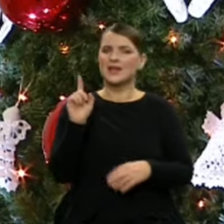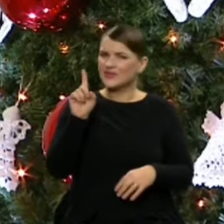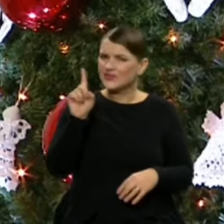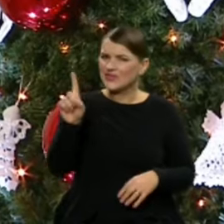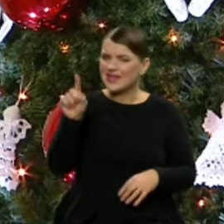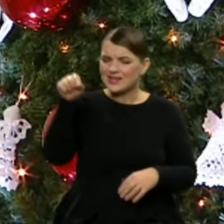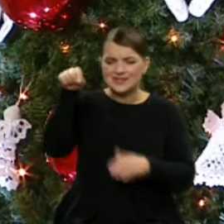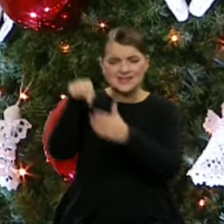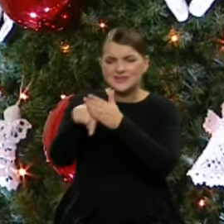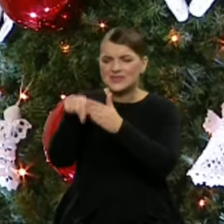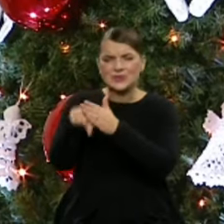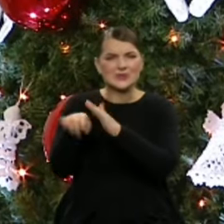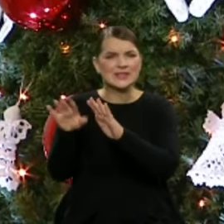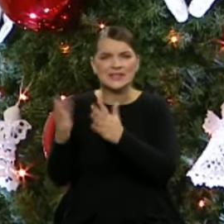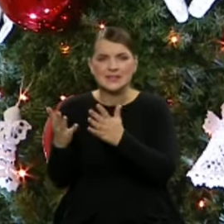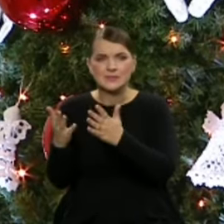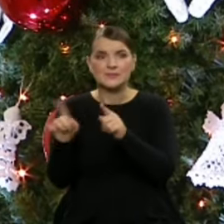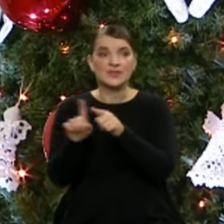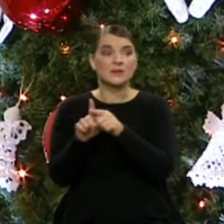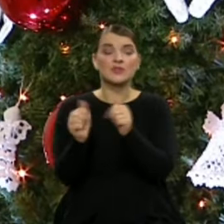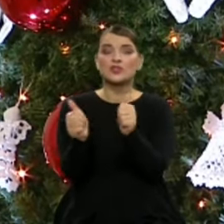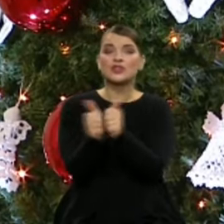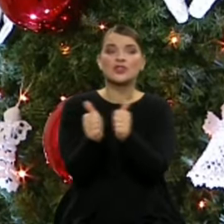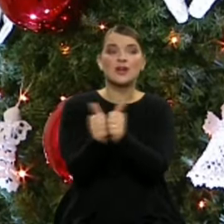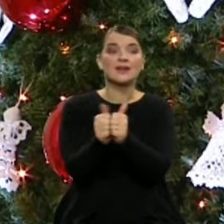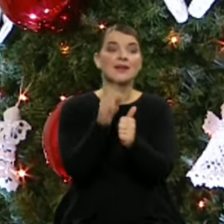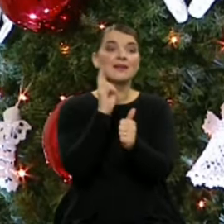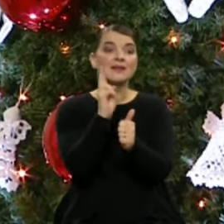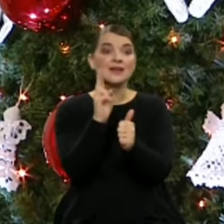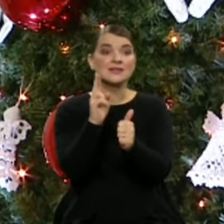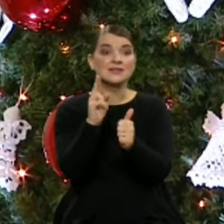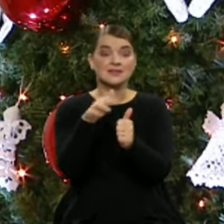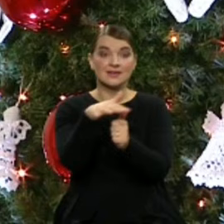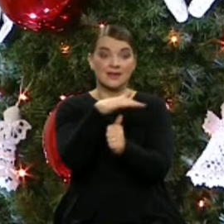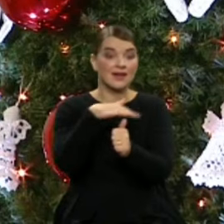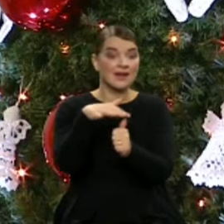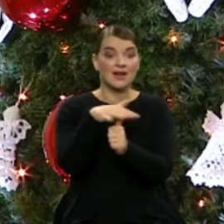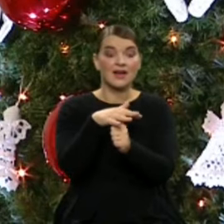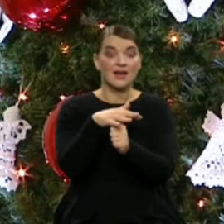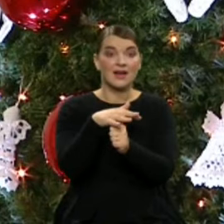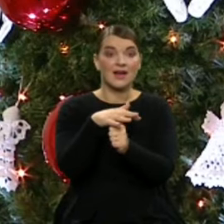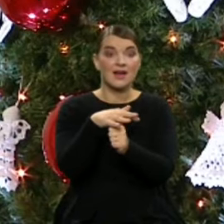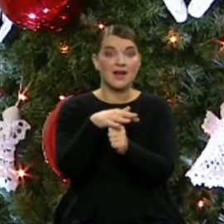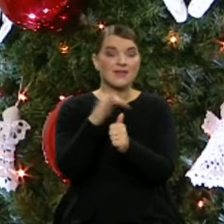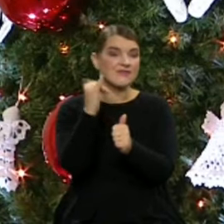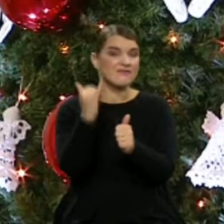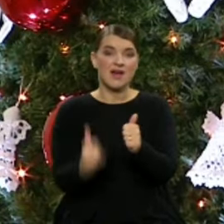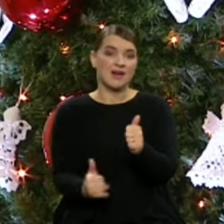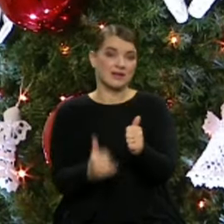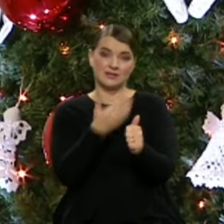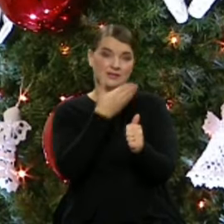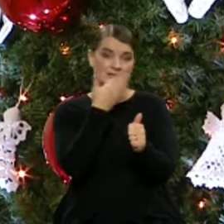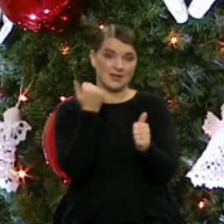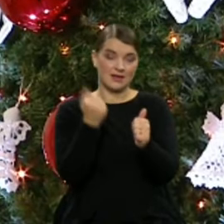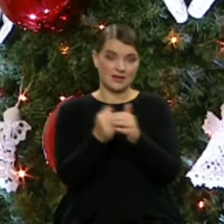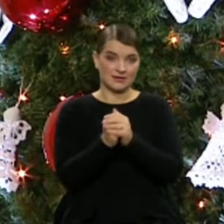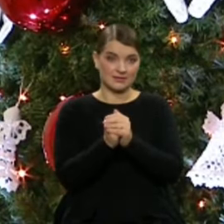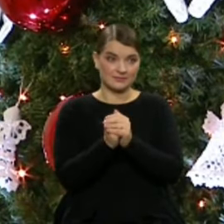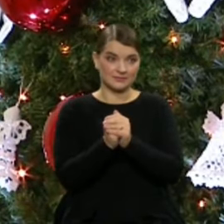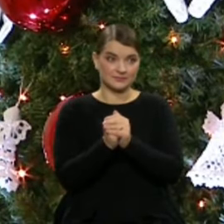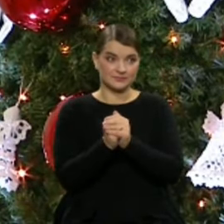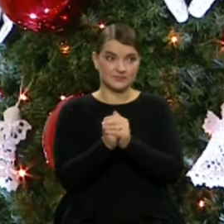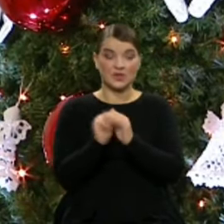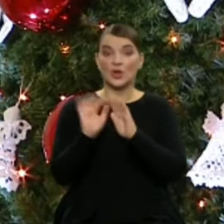nevertinti to šalia savęs esančio, taip, kaip pradeda vertinti tada, kai tai,